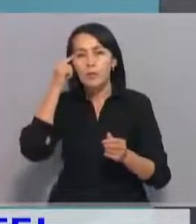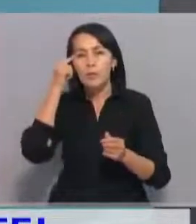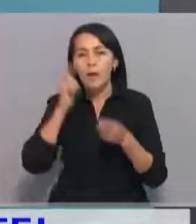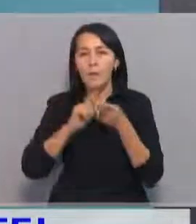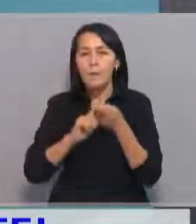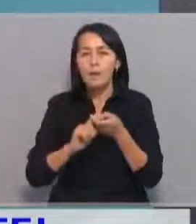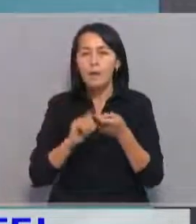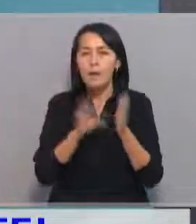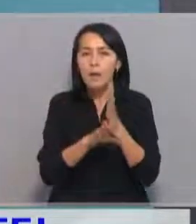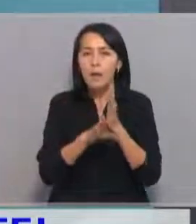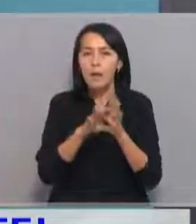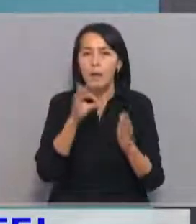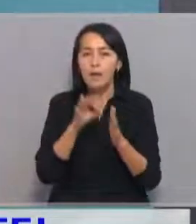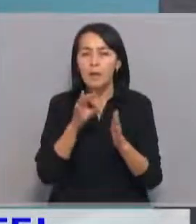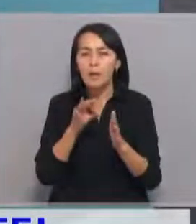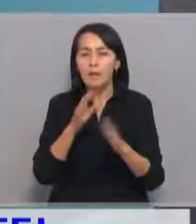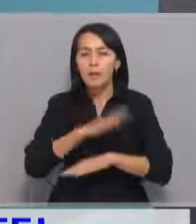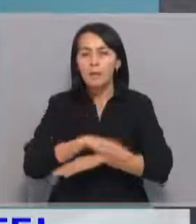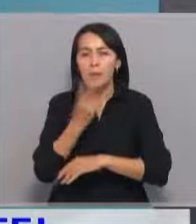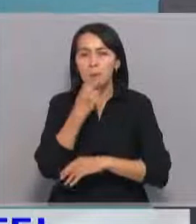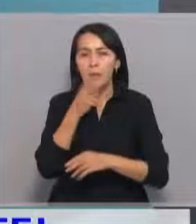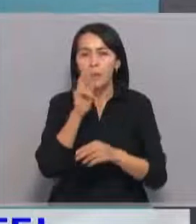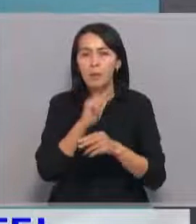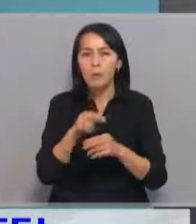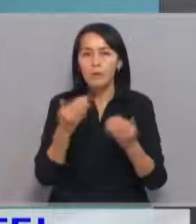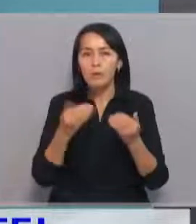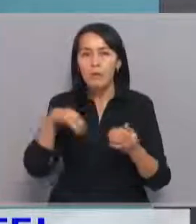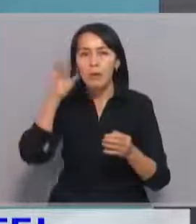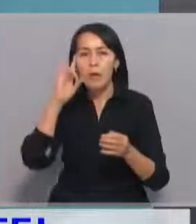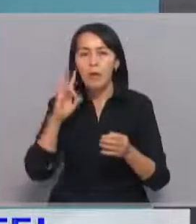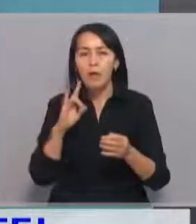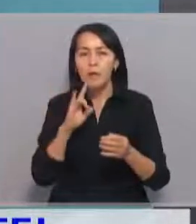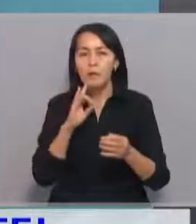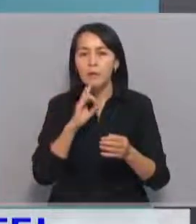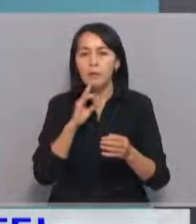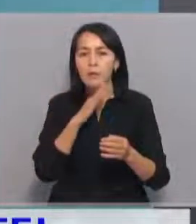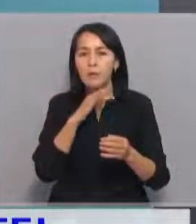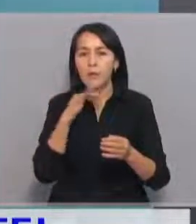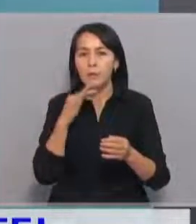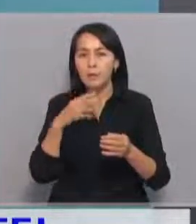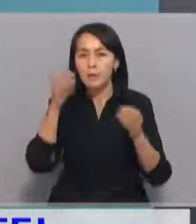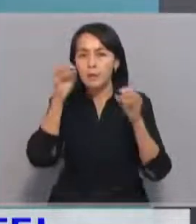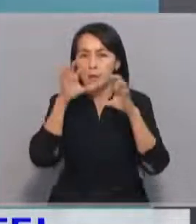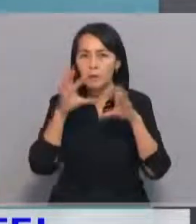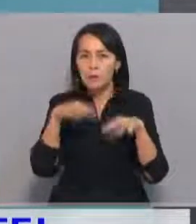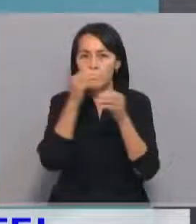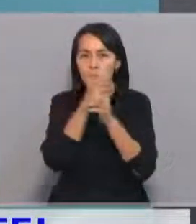өз жаңағы бейімдеуіне сай. Бұл жерде кәдімгі қазақи нышандарда көп салалық салт дәстүрлерді